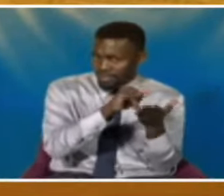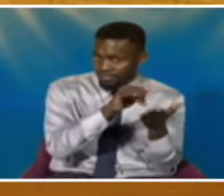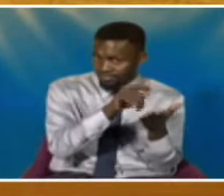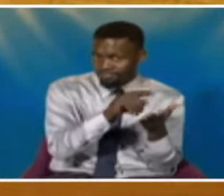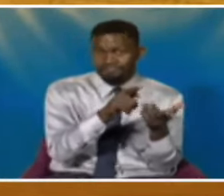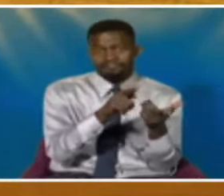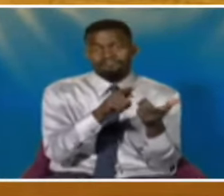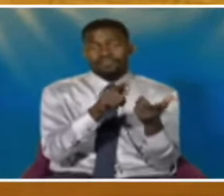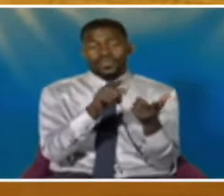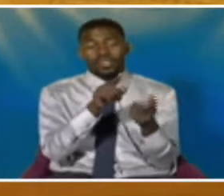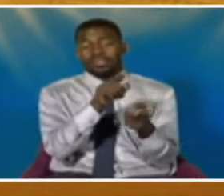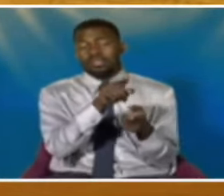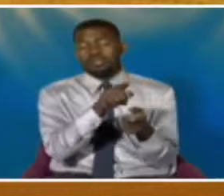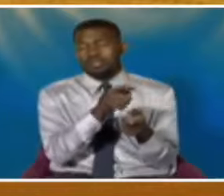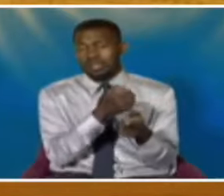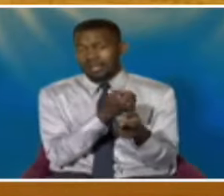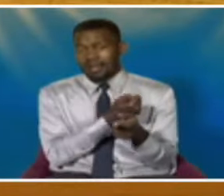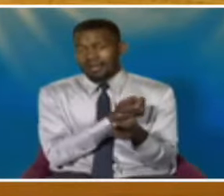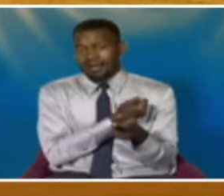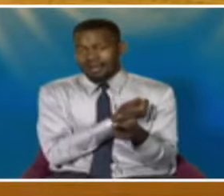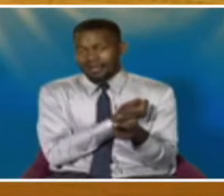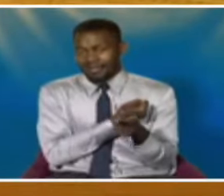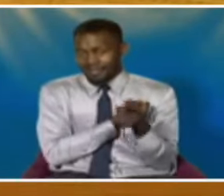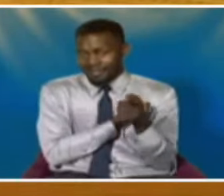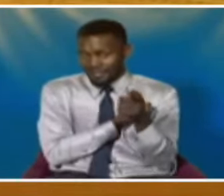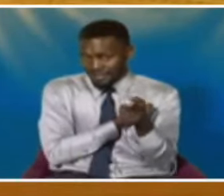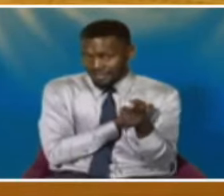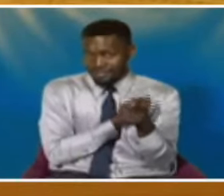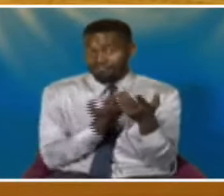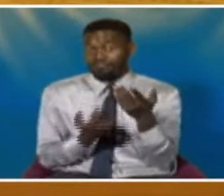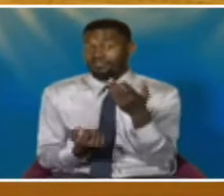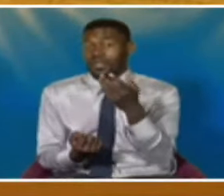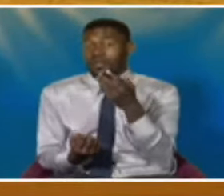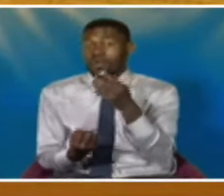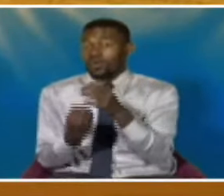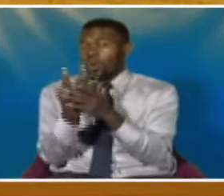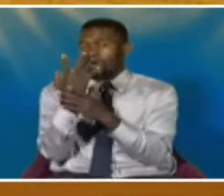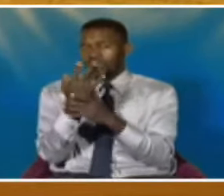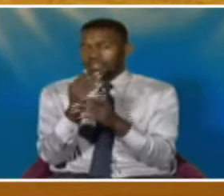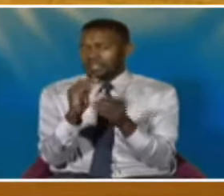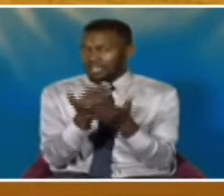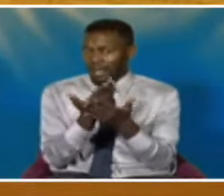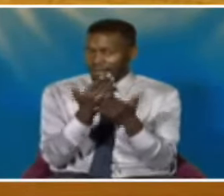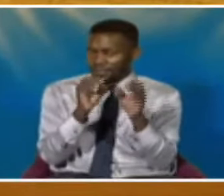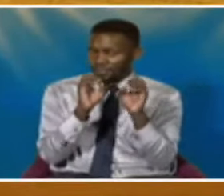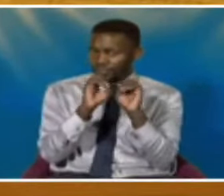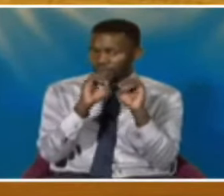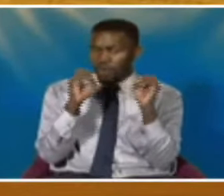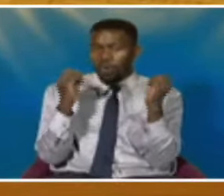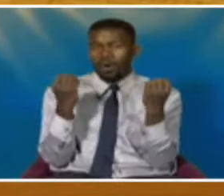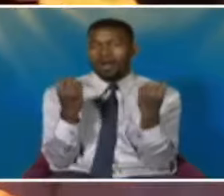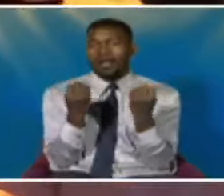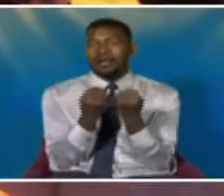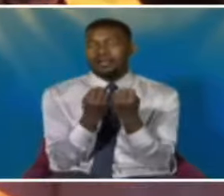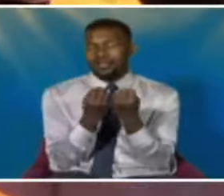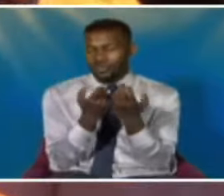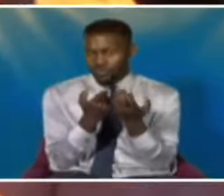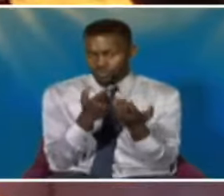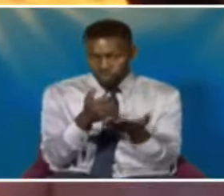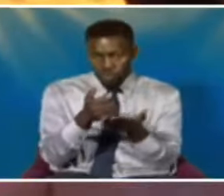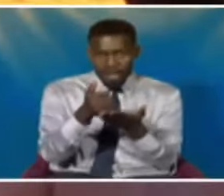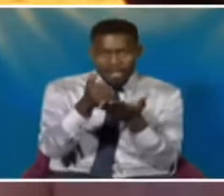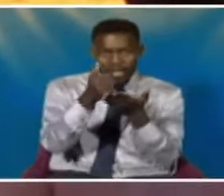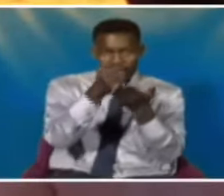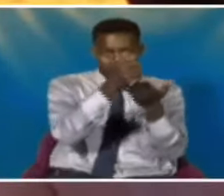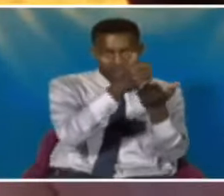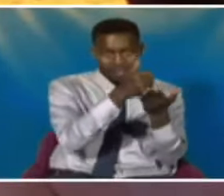mtoto wa wafugaji, yani Pastoralist Child Foundation, umejumuisha mbinu za pamoja ili kumsaidia mtoto wa kike kuafikia